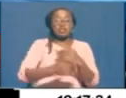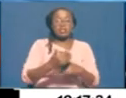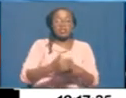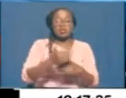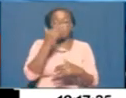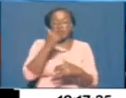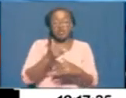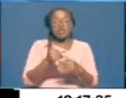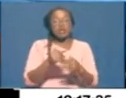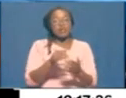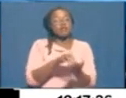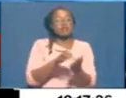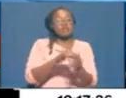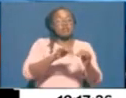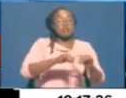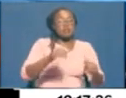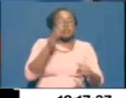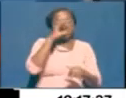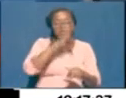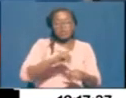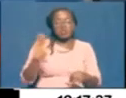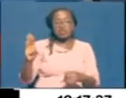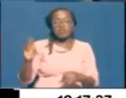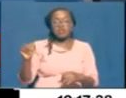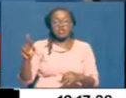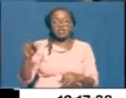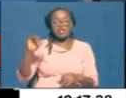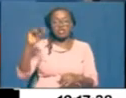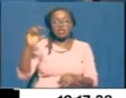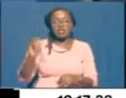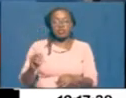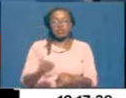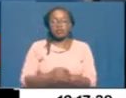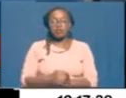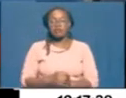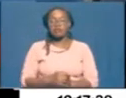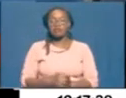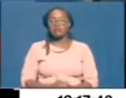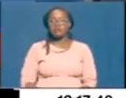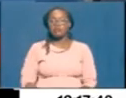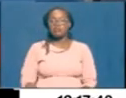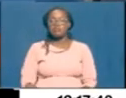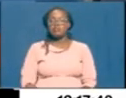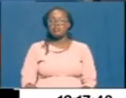nafasi kwenye hifadhi za maiti huko Baringo. Yusuf Farah, Kurunzi Mashinani.